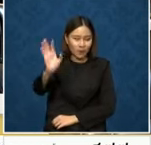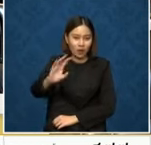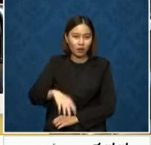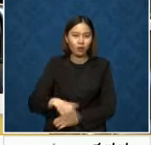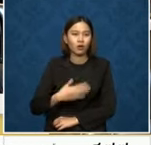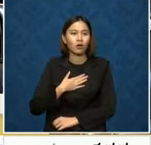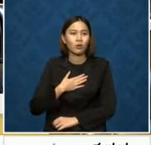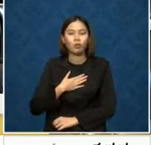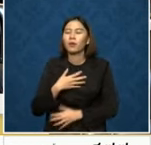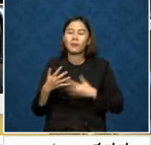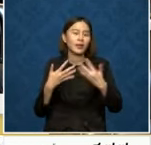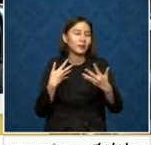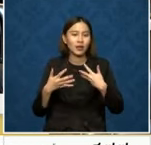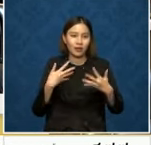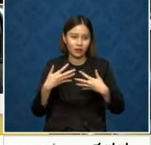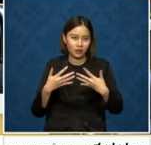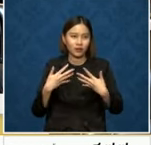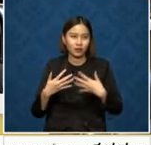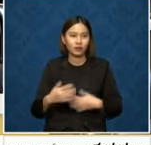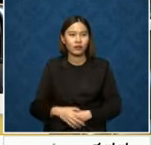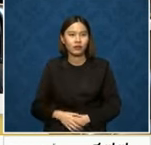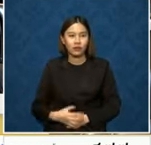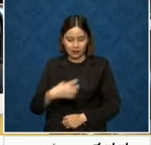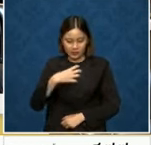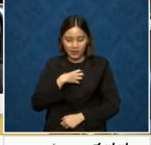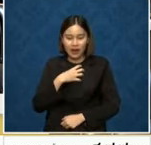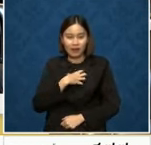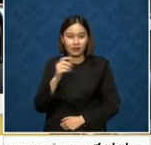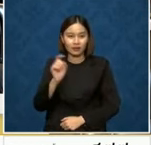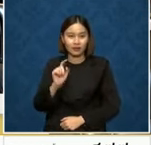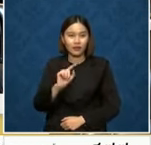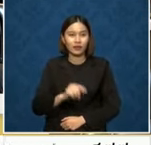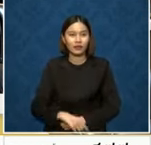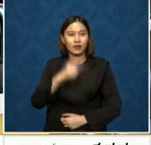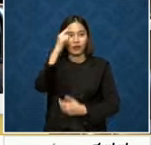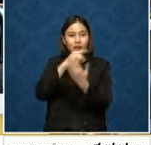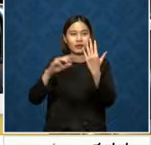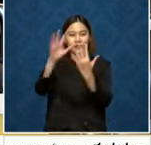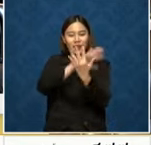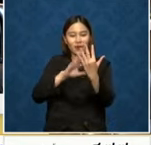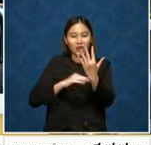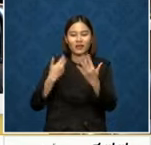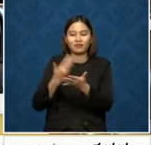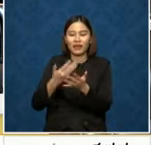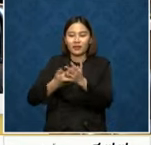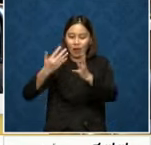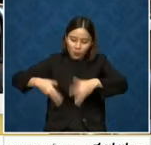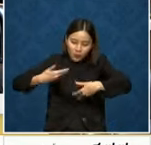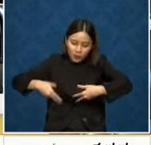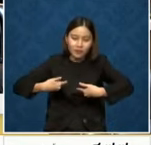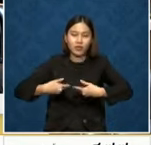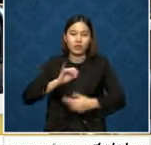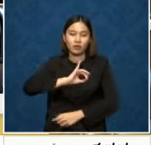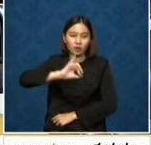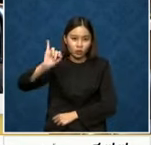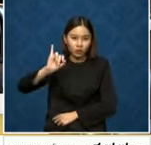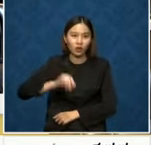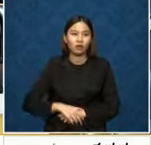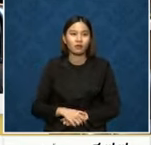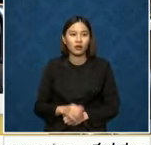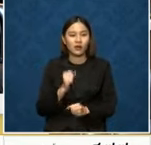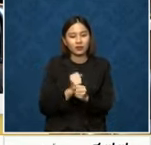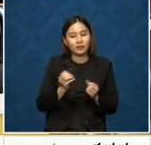อกไม่ได้เป็นไรเราอยากจะให้เมืองไทย มีรายได้ที่ถูกต้องแล้วก็ไว้